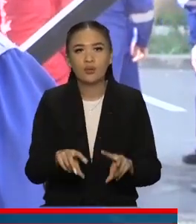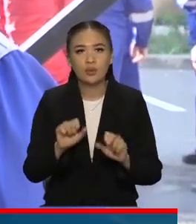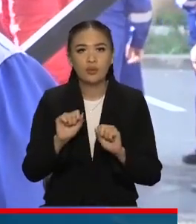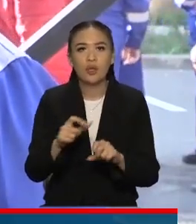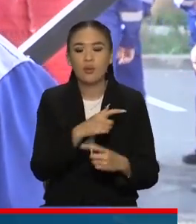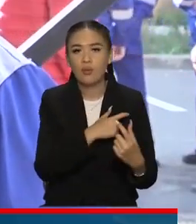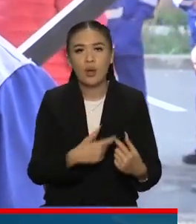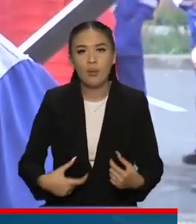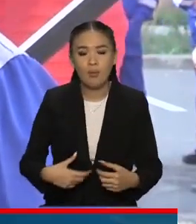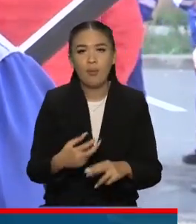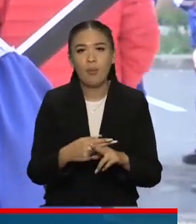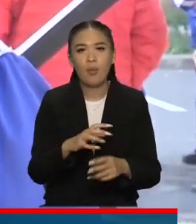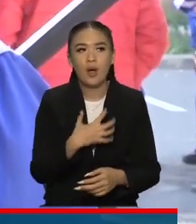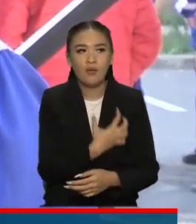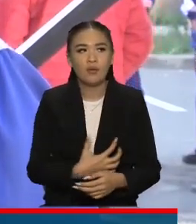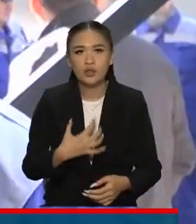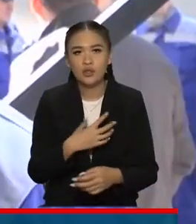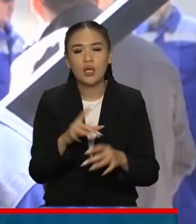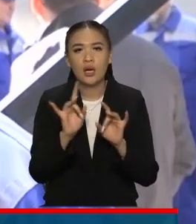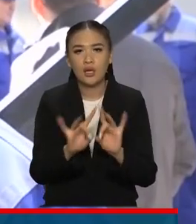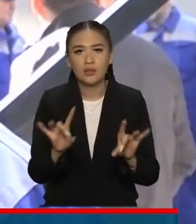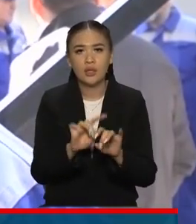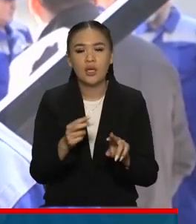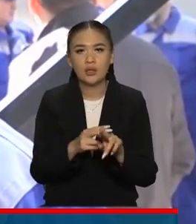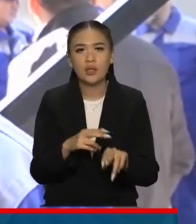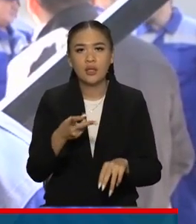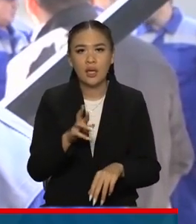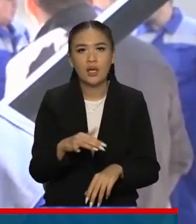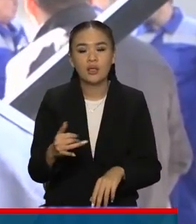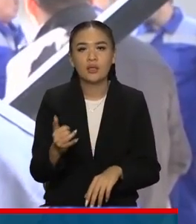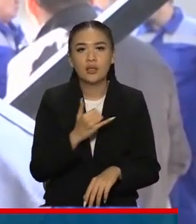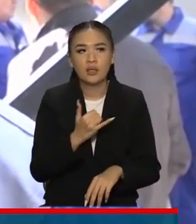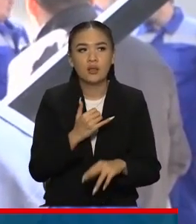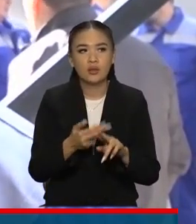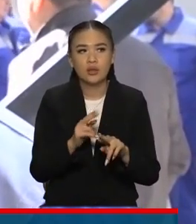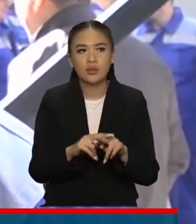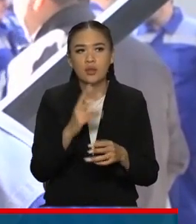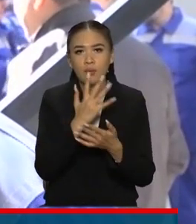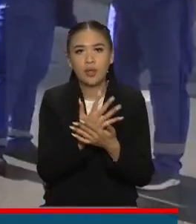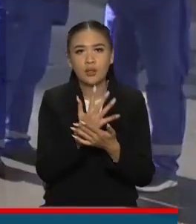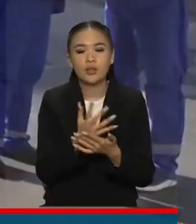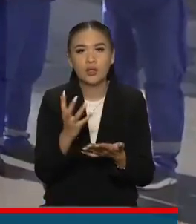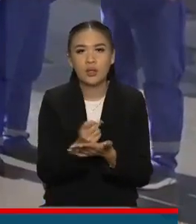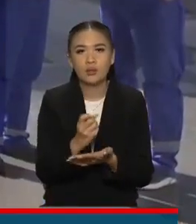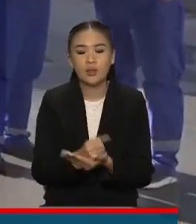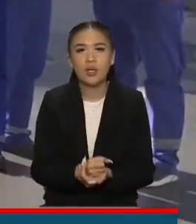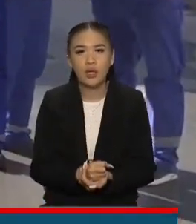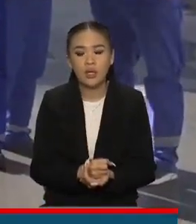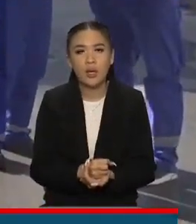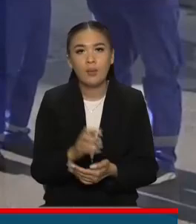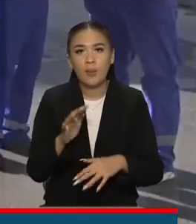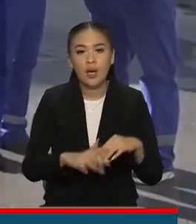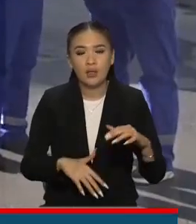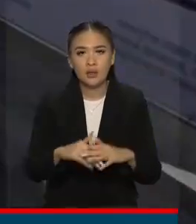пайдалануды маңыздылығын үнемі түсіндіреміз. Біз үшін ең басты құндылық адамның өмірі болып табылады. Семинар практикалық